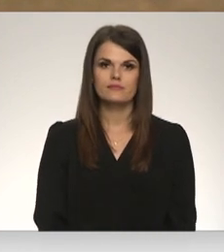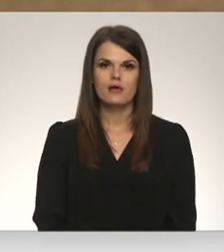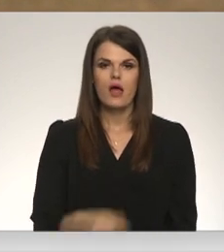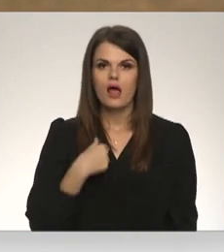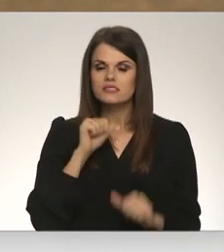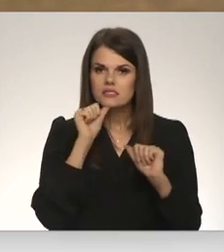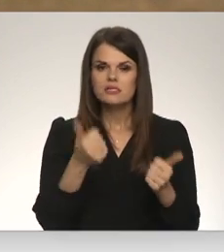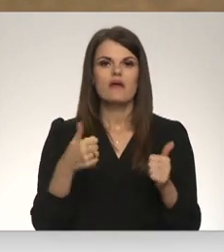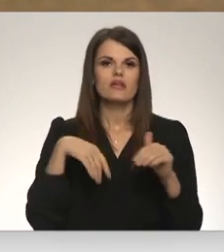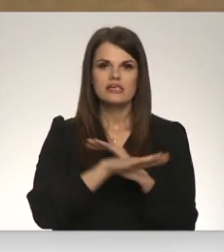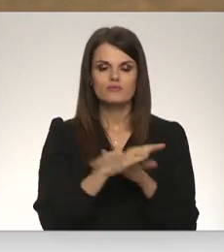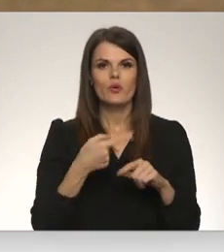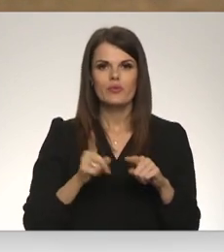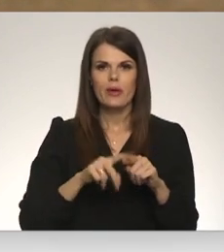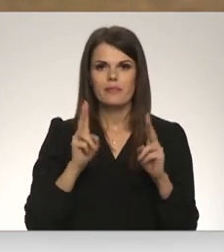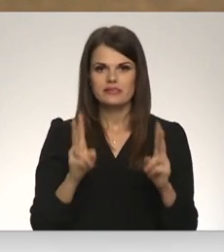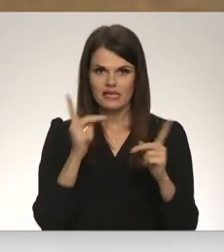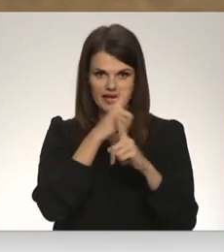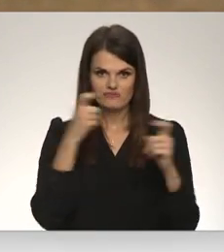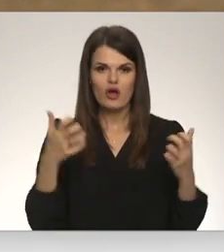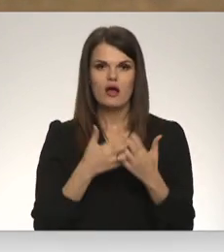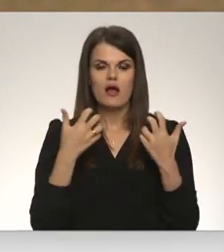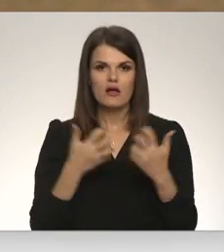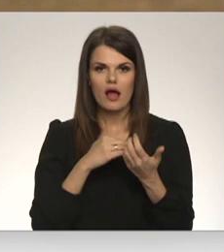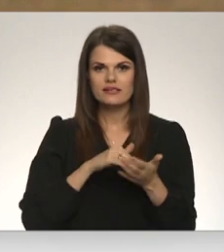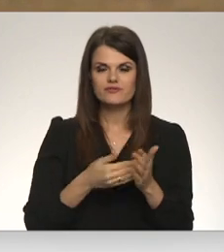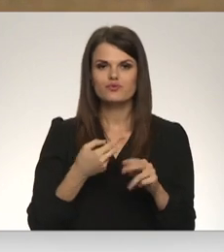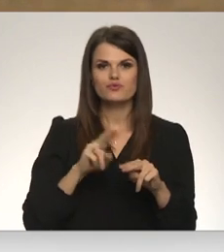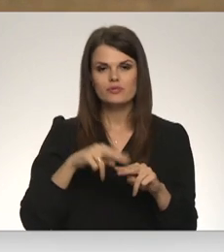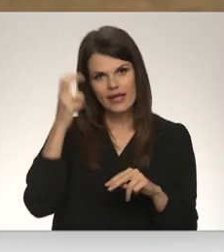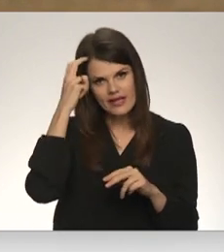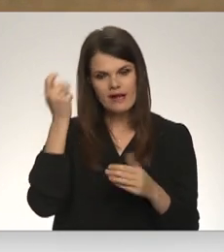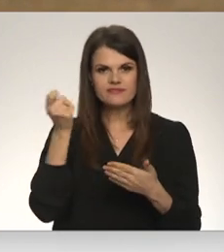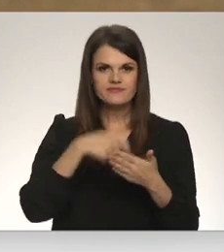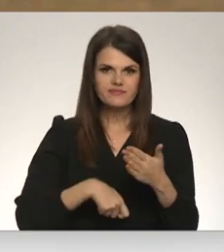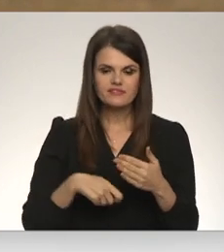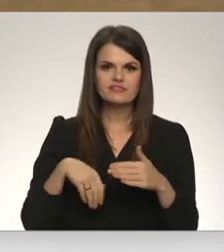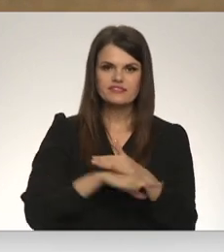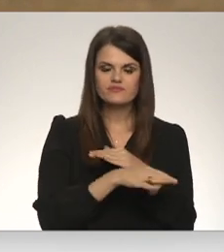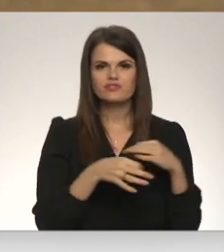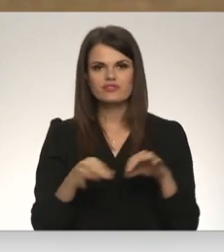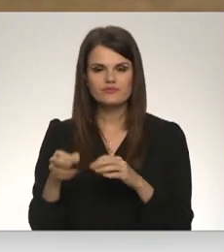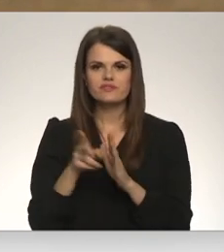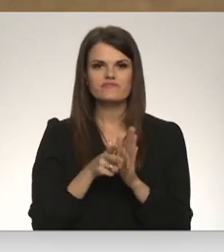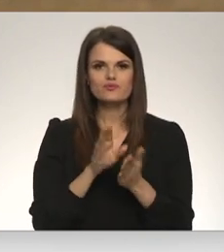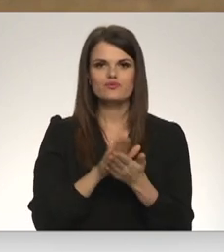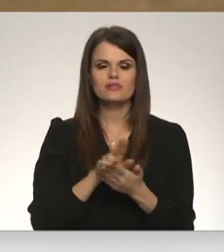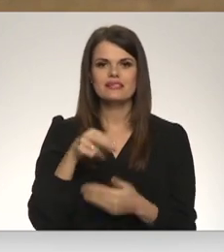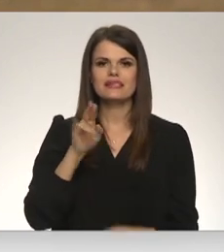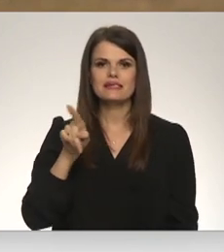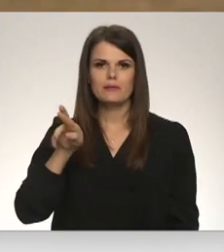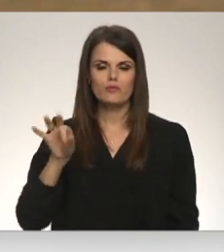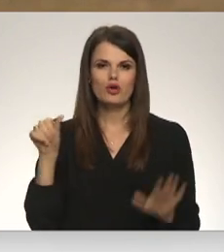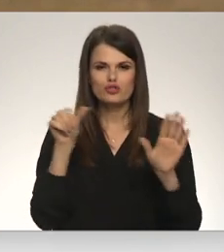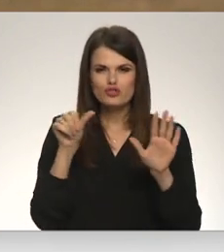Es nevarēju izbraukt, jo izsludināja kara stāvokli un Kijivu aizvēra izbraukšanai un iebraukšanai. Vilciens uz Dnipro bija